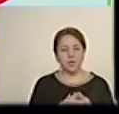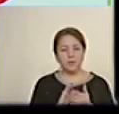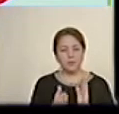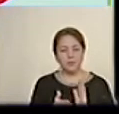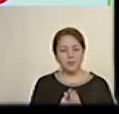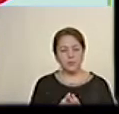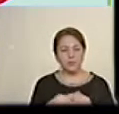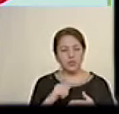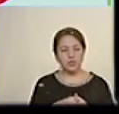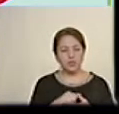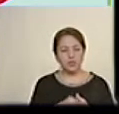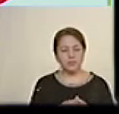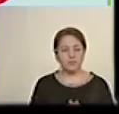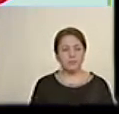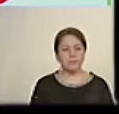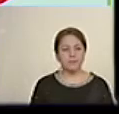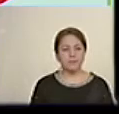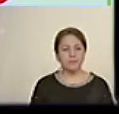Обстоятельства причины.